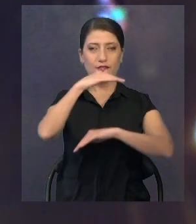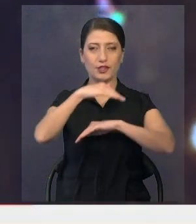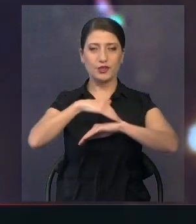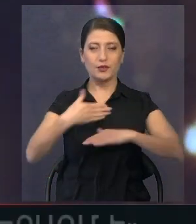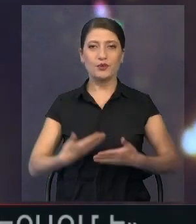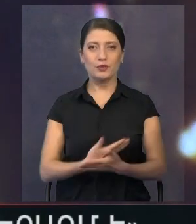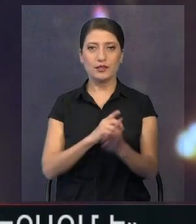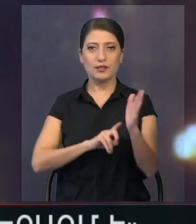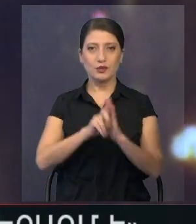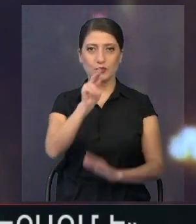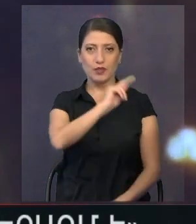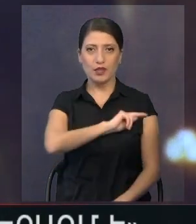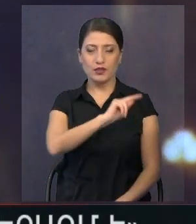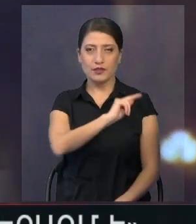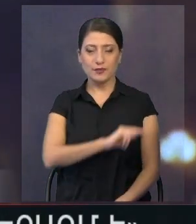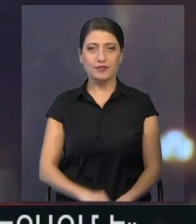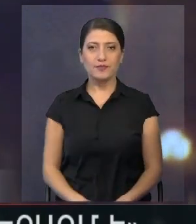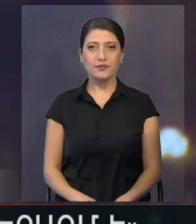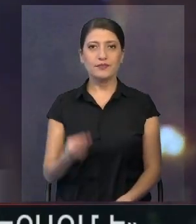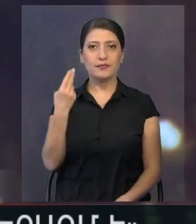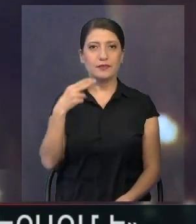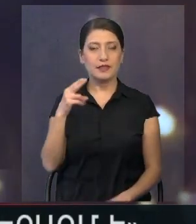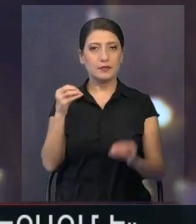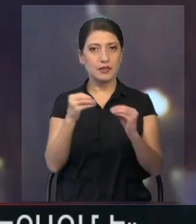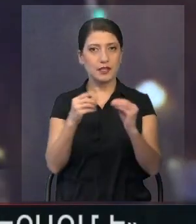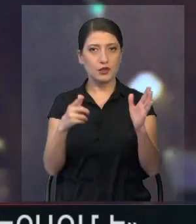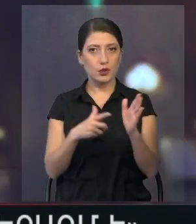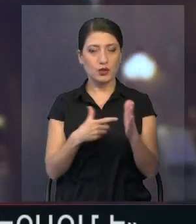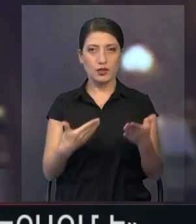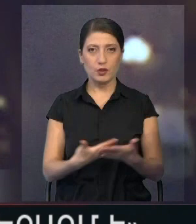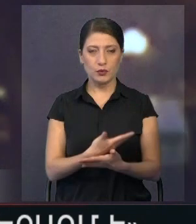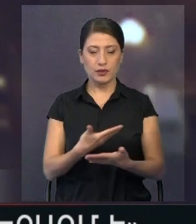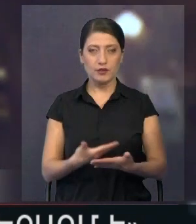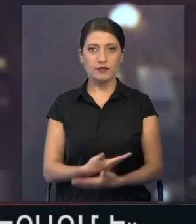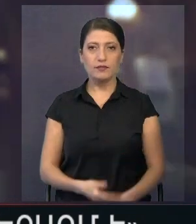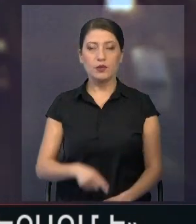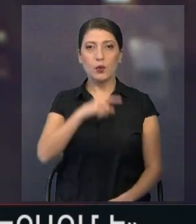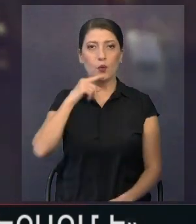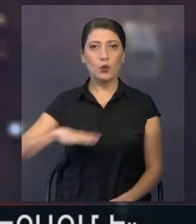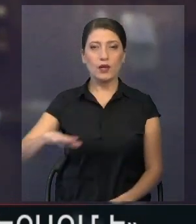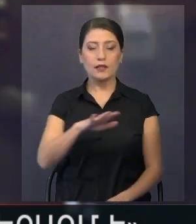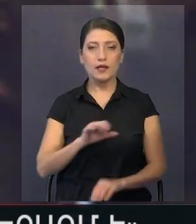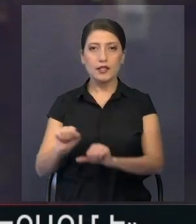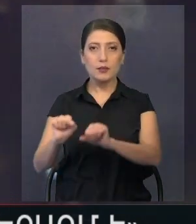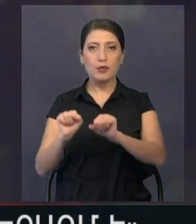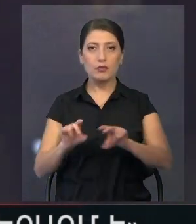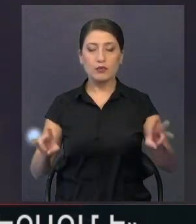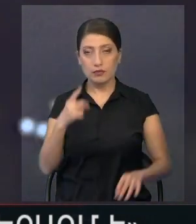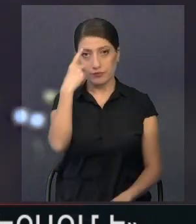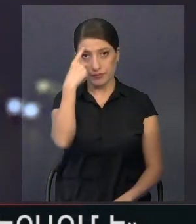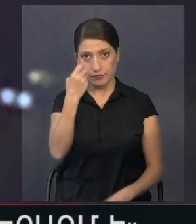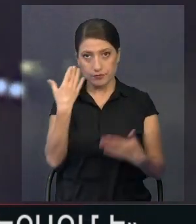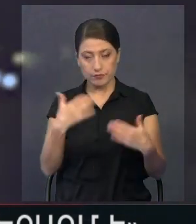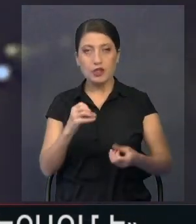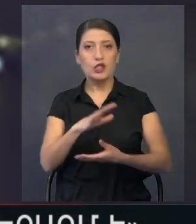Բարի երեկո, սիրելի հայրենակիցներ, դուք դիտում եք Հայլուրի դեկտեմբերի 17-ի հիմնական թողարկումը եւ այսպես Ռուսաստանի պաշտպանության նախարարությունը հայտնել է,